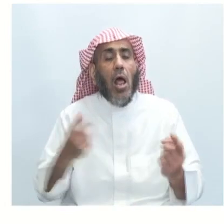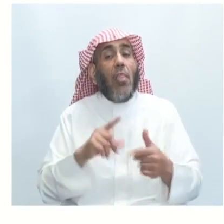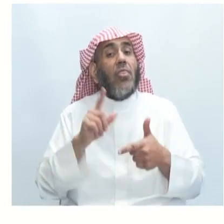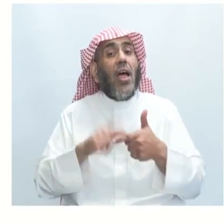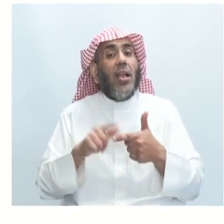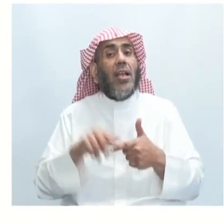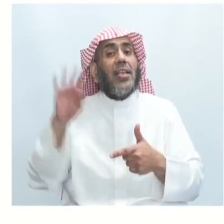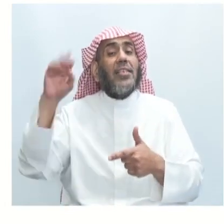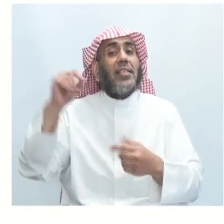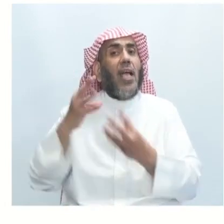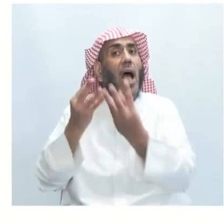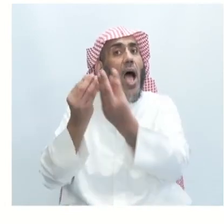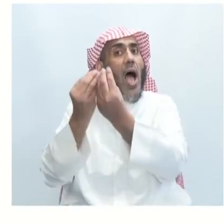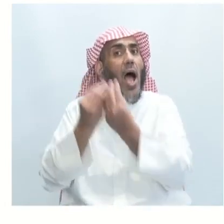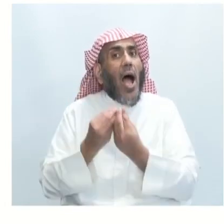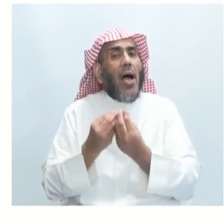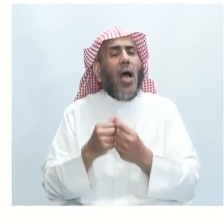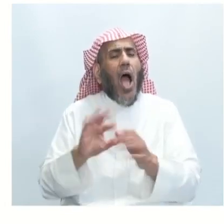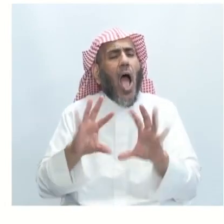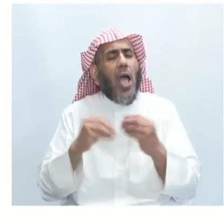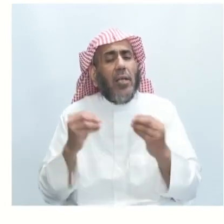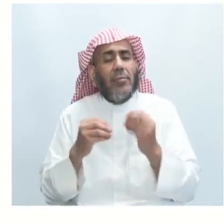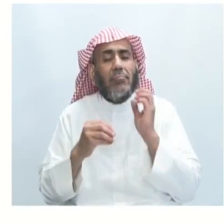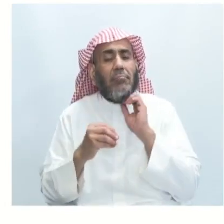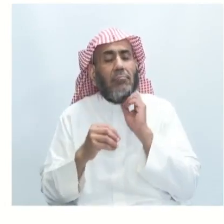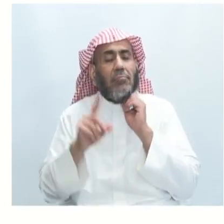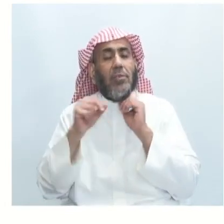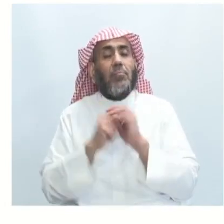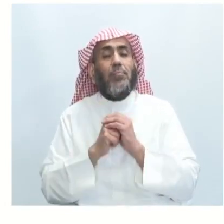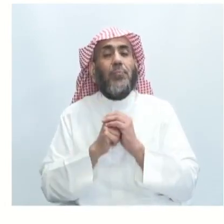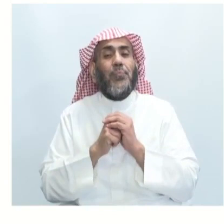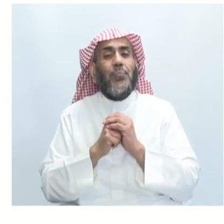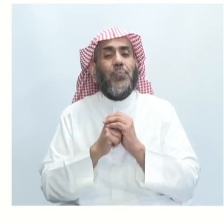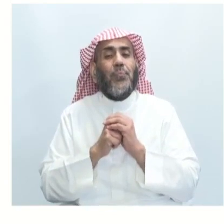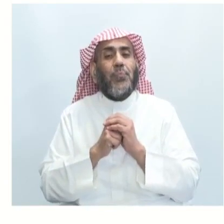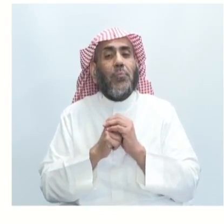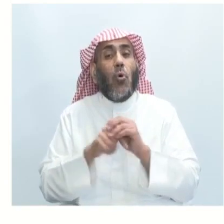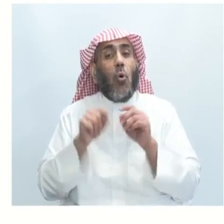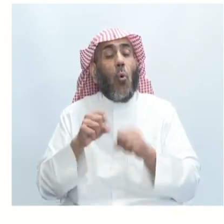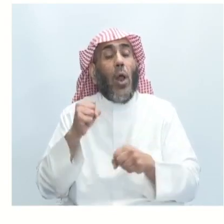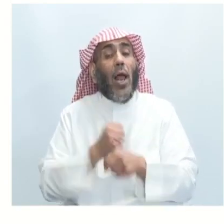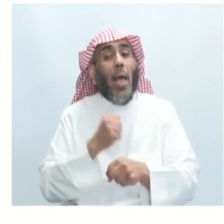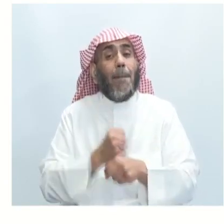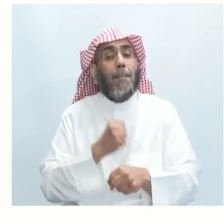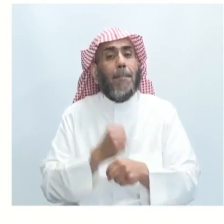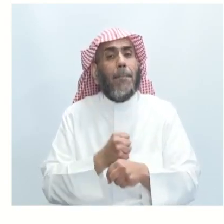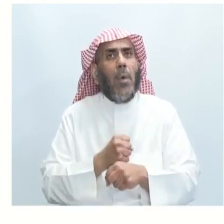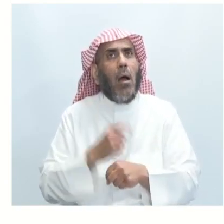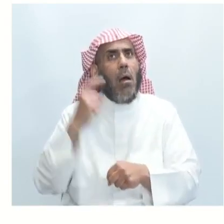ثانيا الاستدعاء اي احسنتم هو القيام